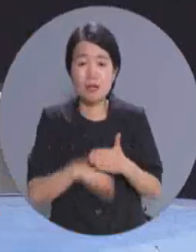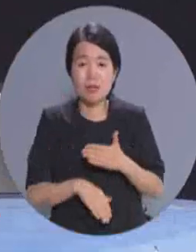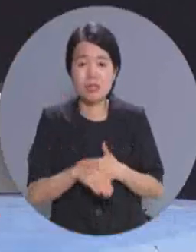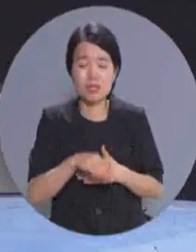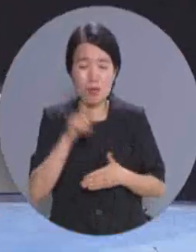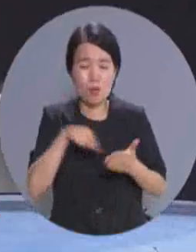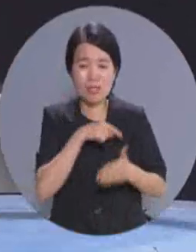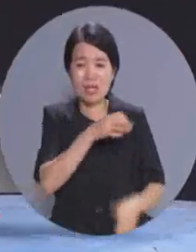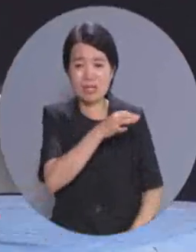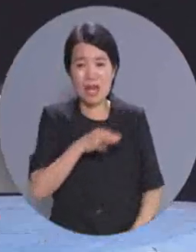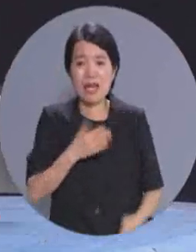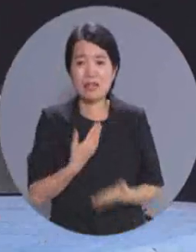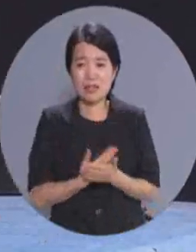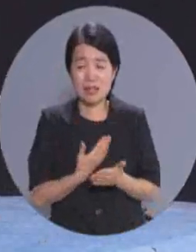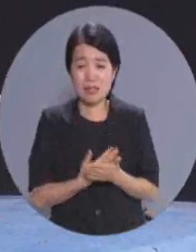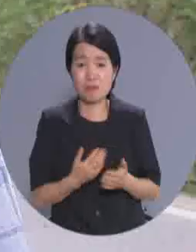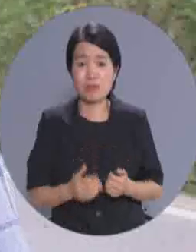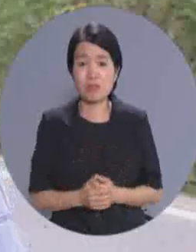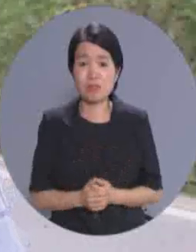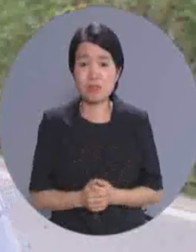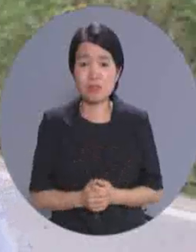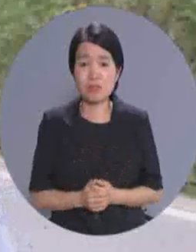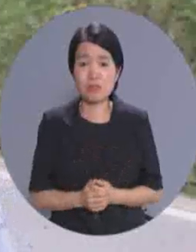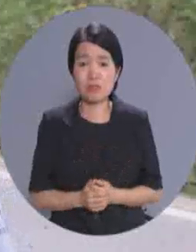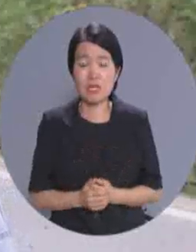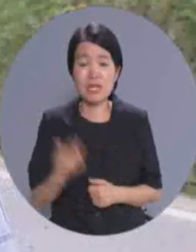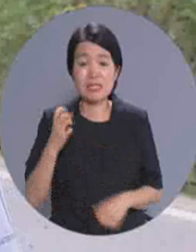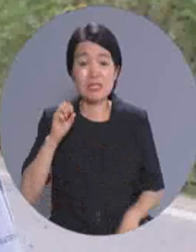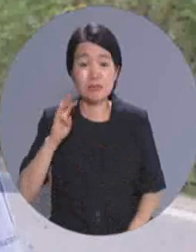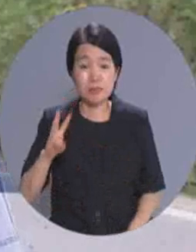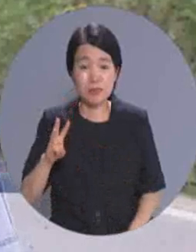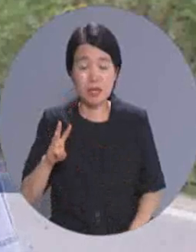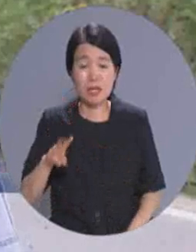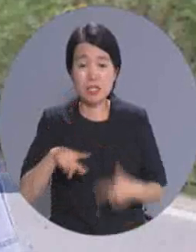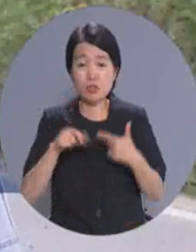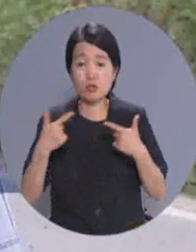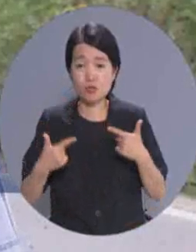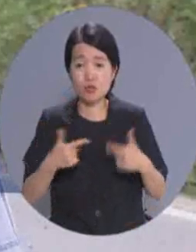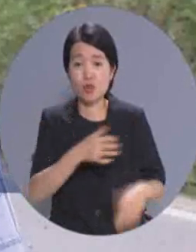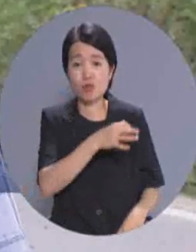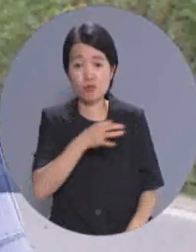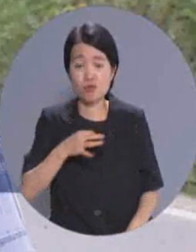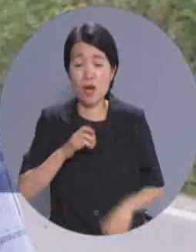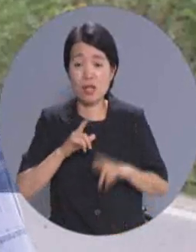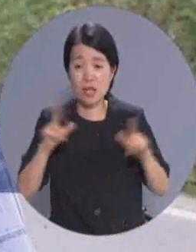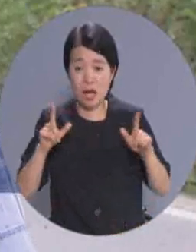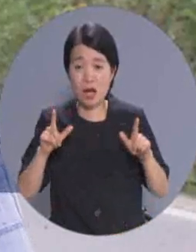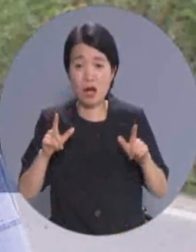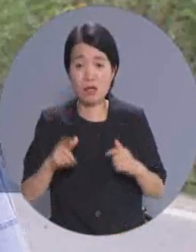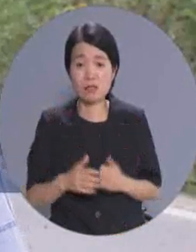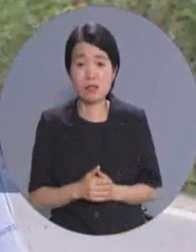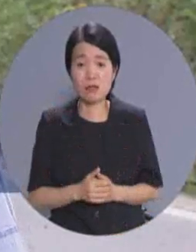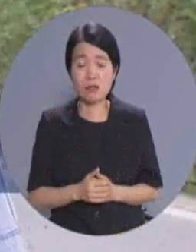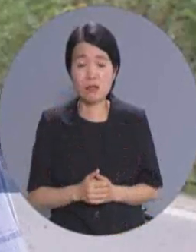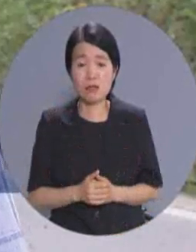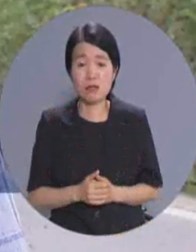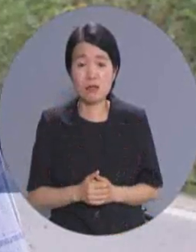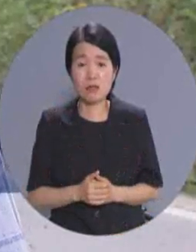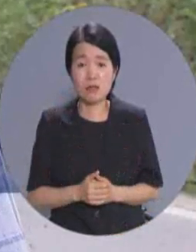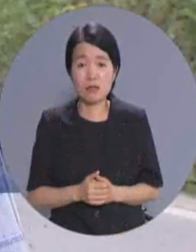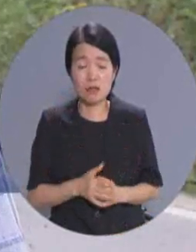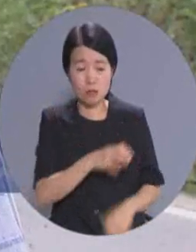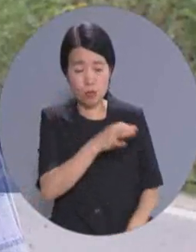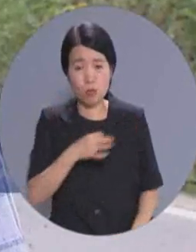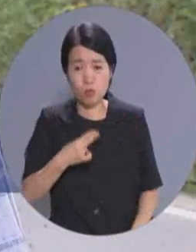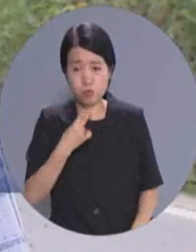금액도 보상해야 한다는 겁니다. 2023년 올 7월 6일 날 납기할 도래가 돼서 안